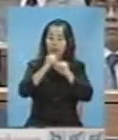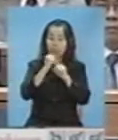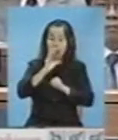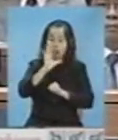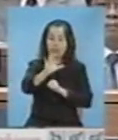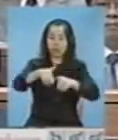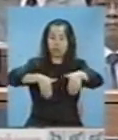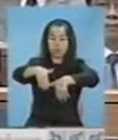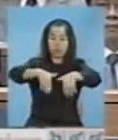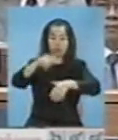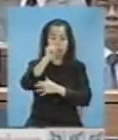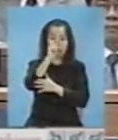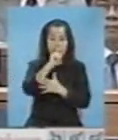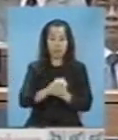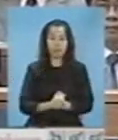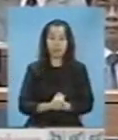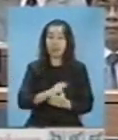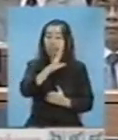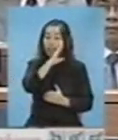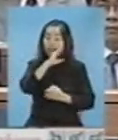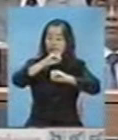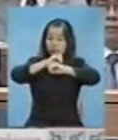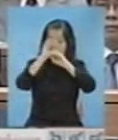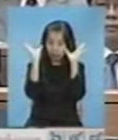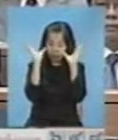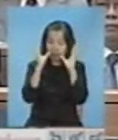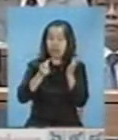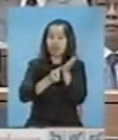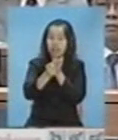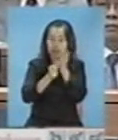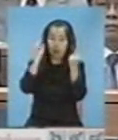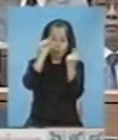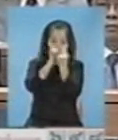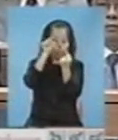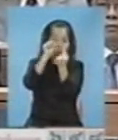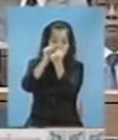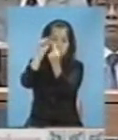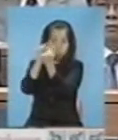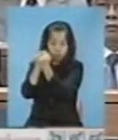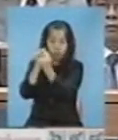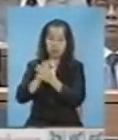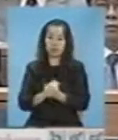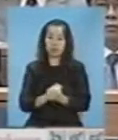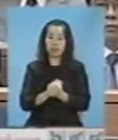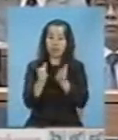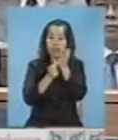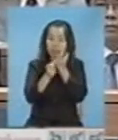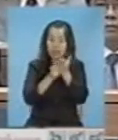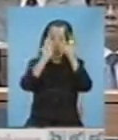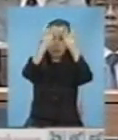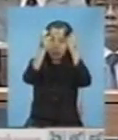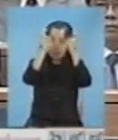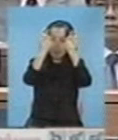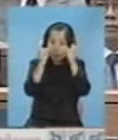ชนเมื่อโจทย์ชัดแล้วท่านก็แก้ให้ตรงโจทย์แก้เป็นประเด็นประเด็น